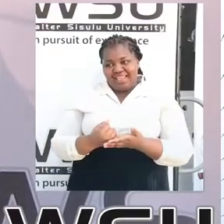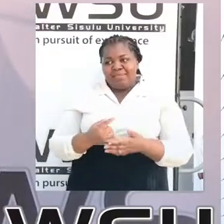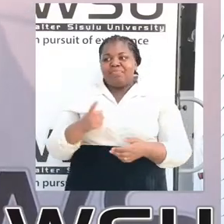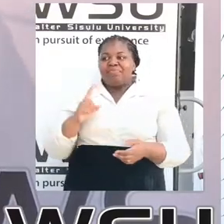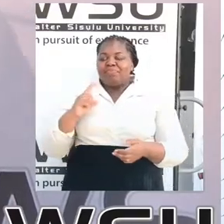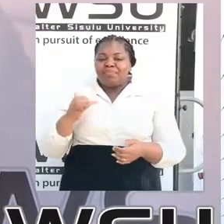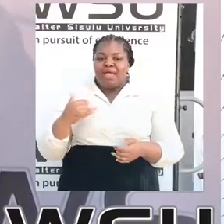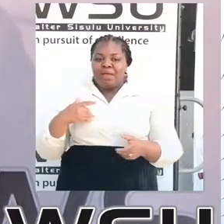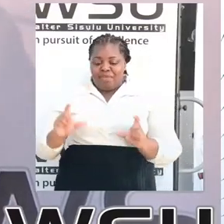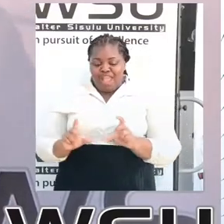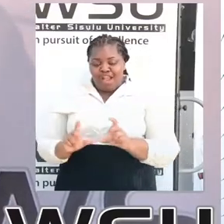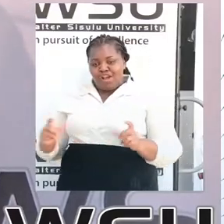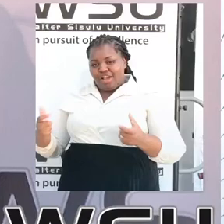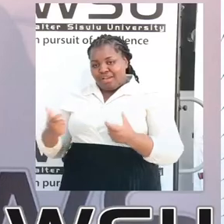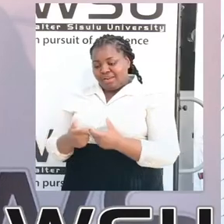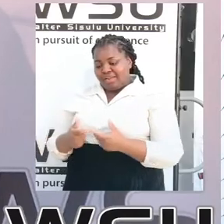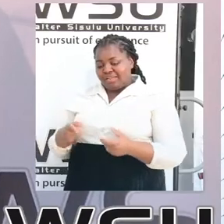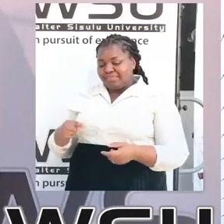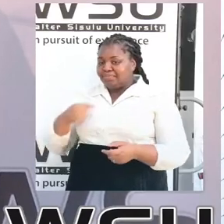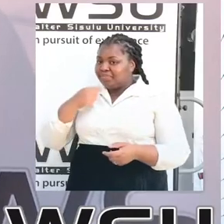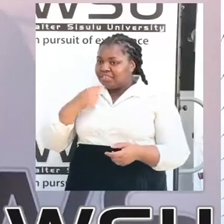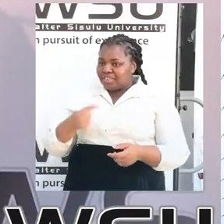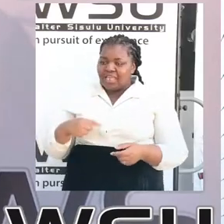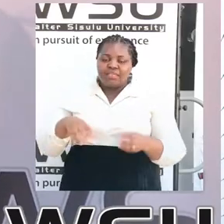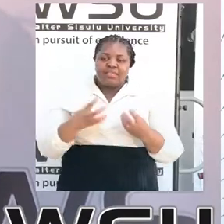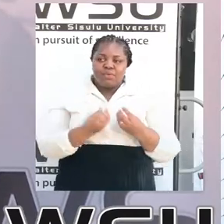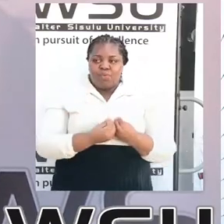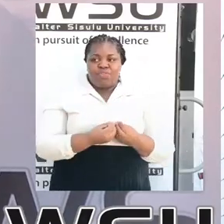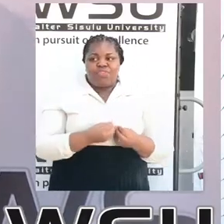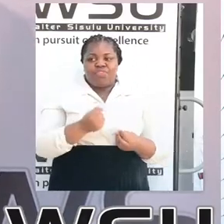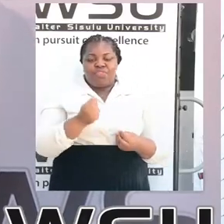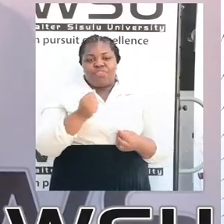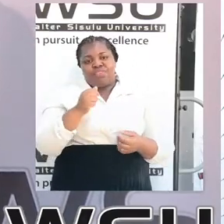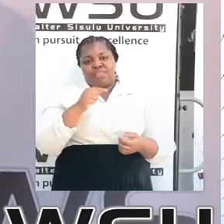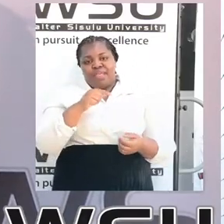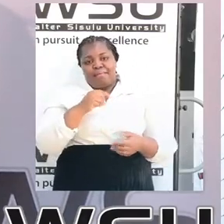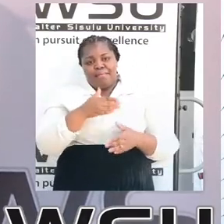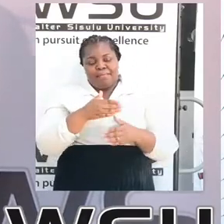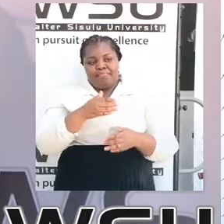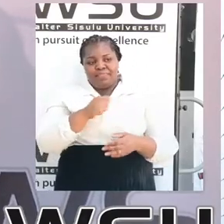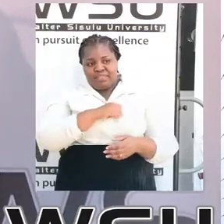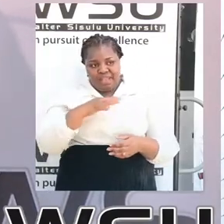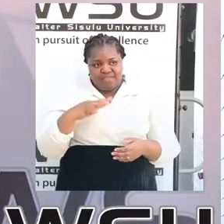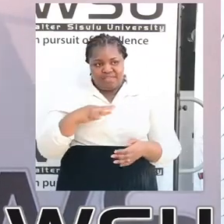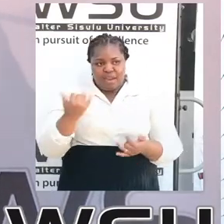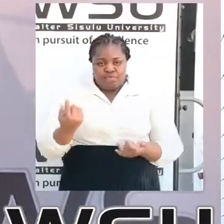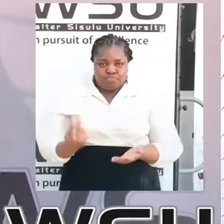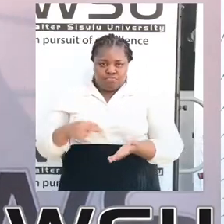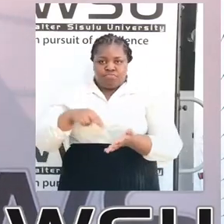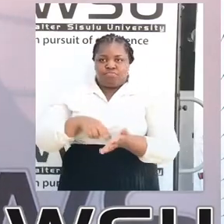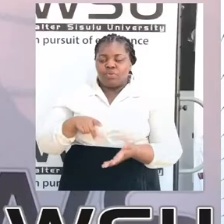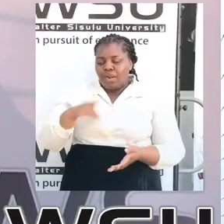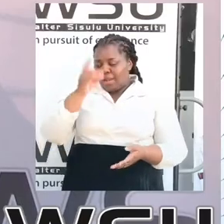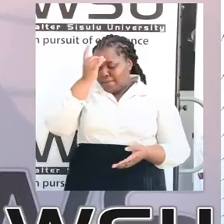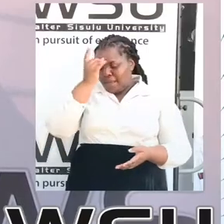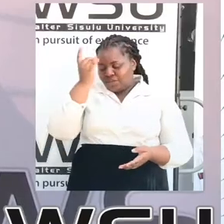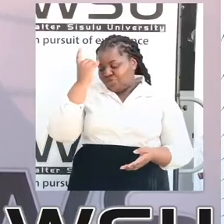yathi ke ingqungquthela yezithwalandwe nabasebenzi mayiphakame kule nyanga